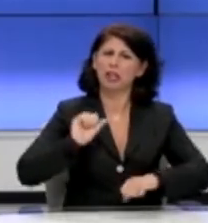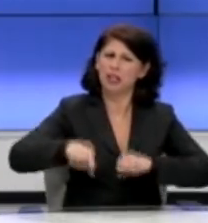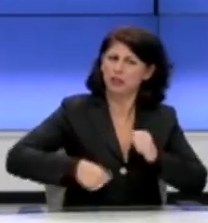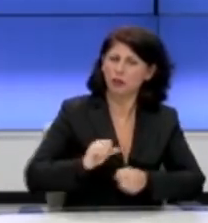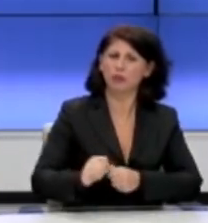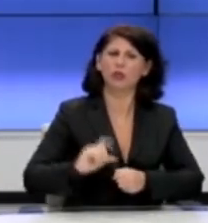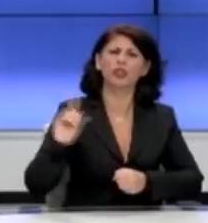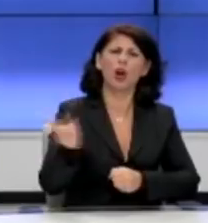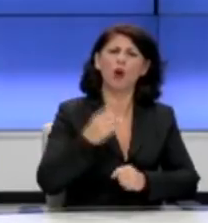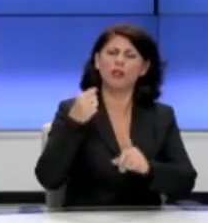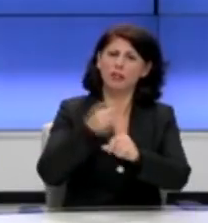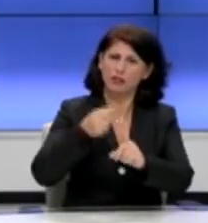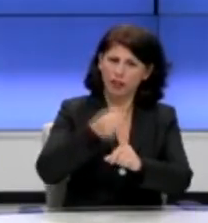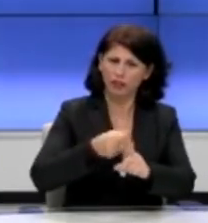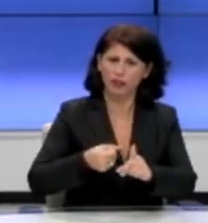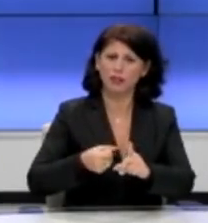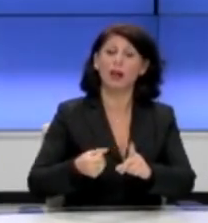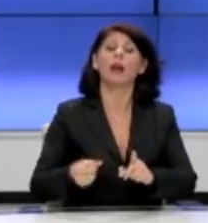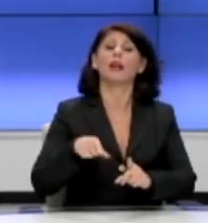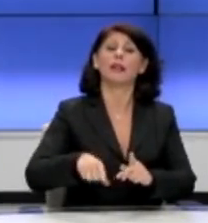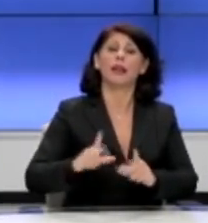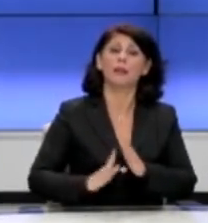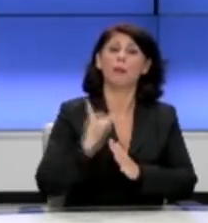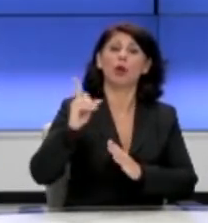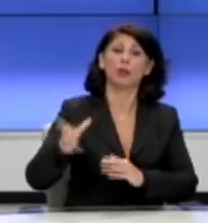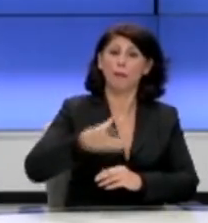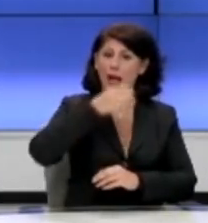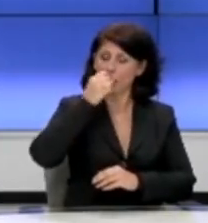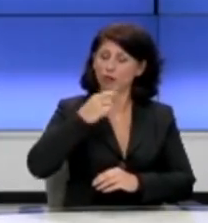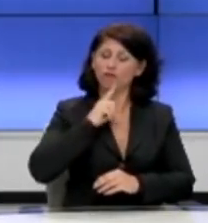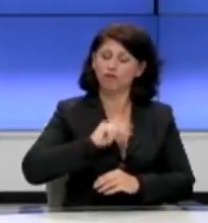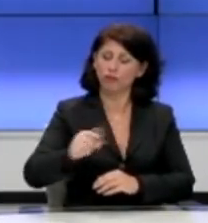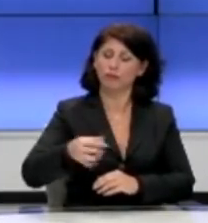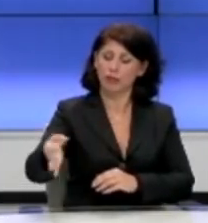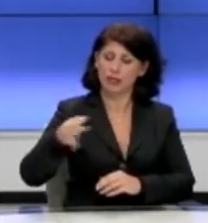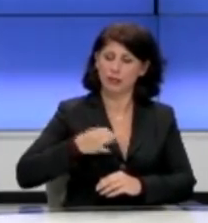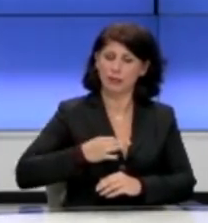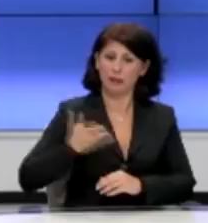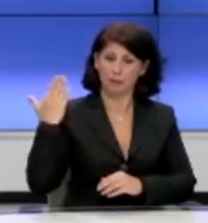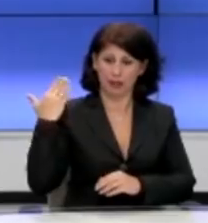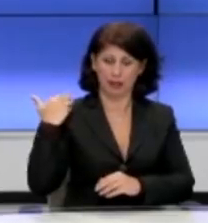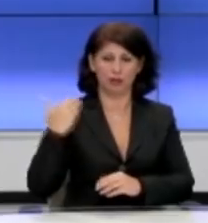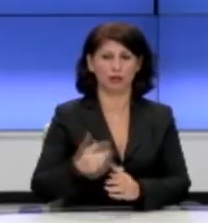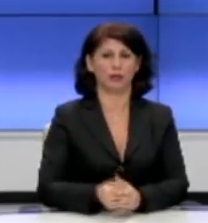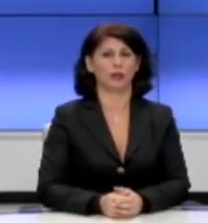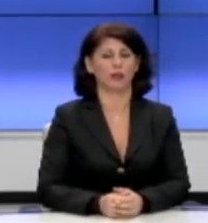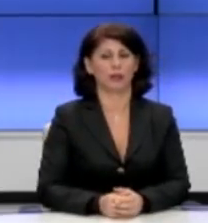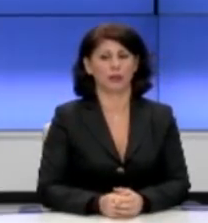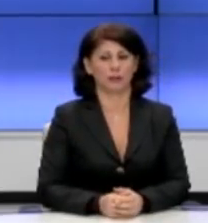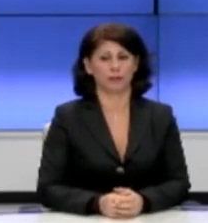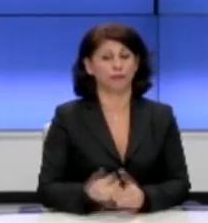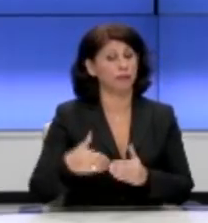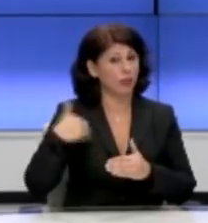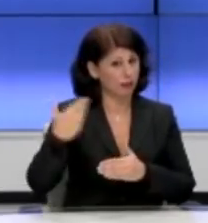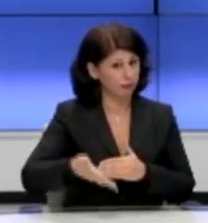για όλες τις διεκδικήσεις και για την Πρωτομαγιά. Τα ίδια μας λέγατε πριν γίνει η Πρωτομαγιά